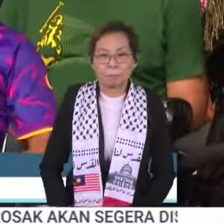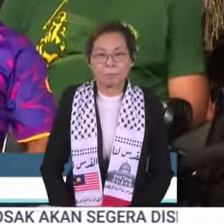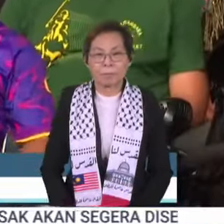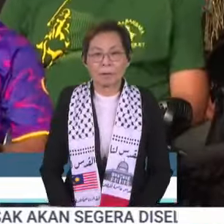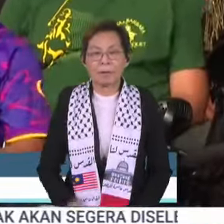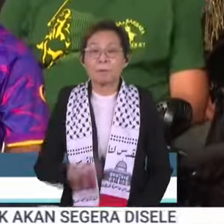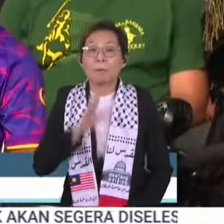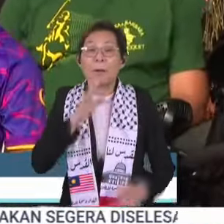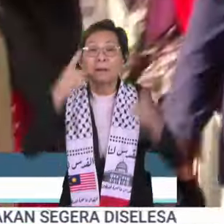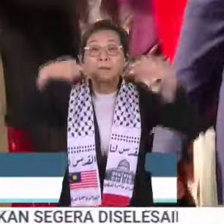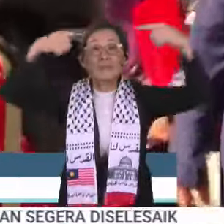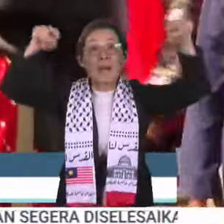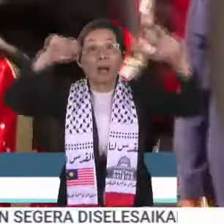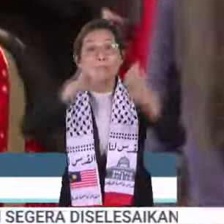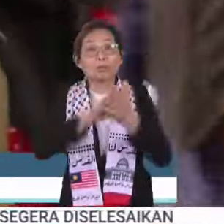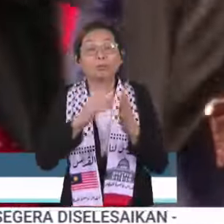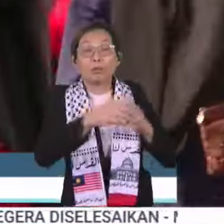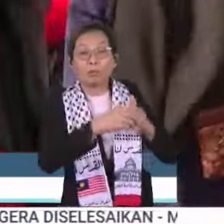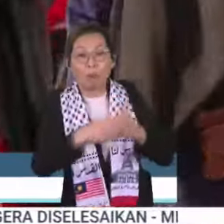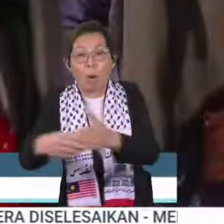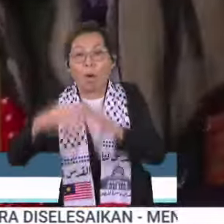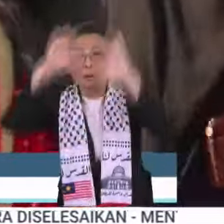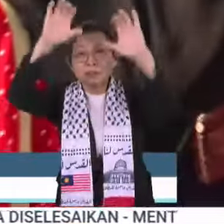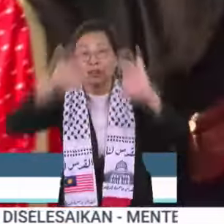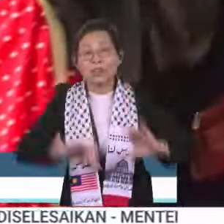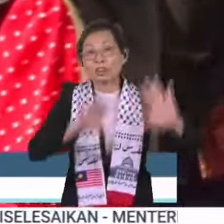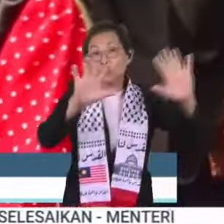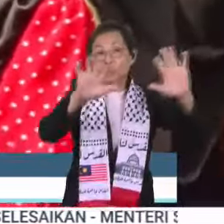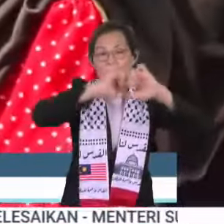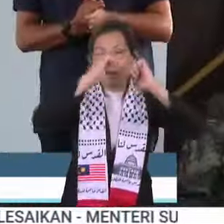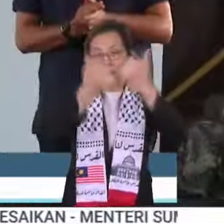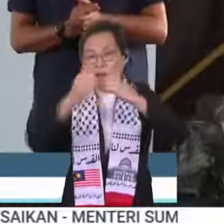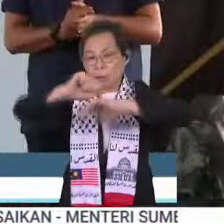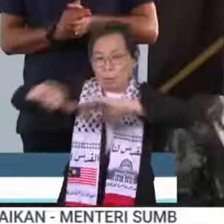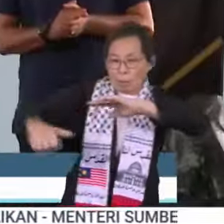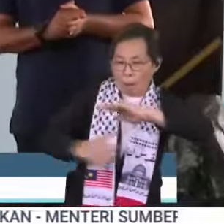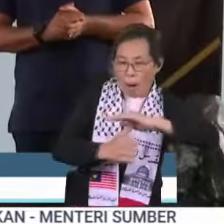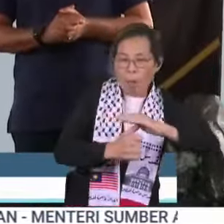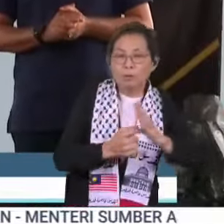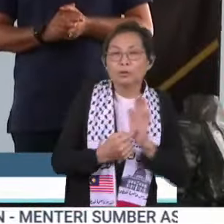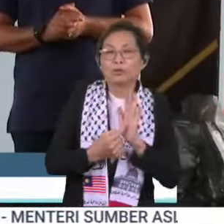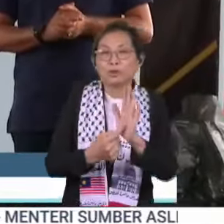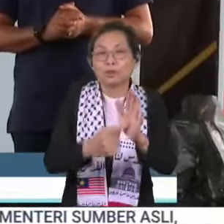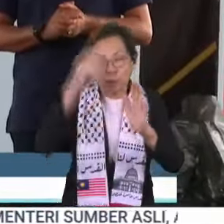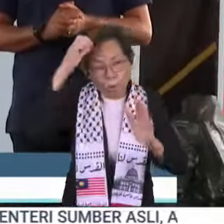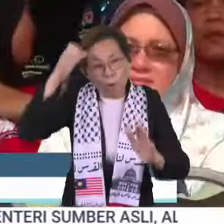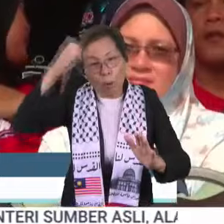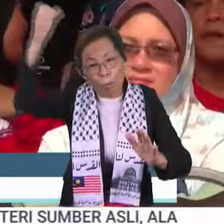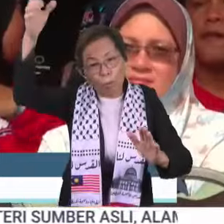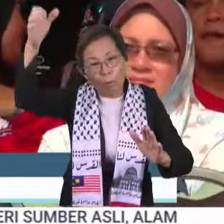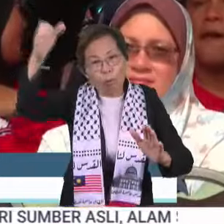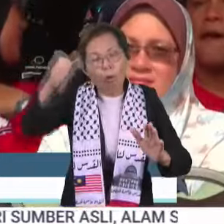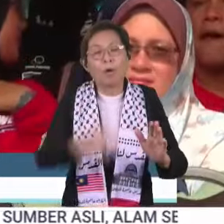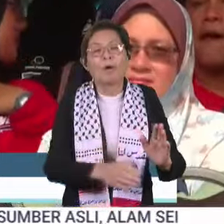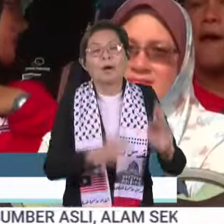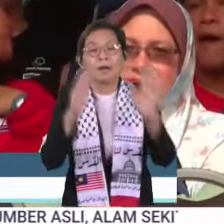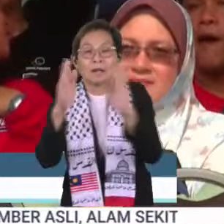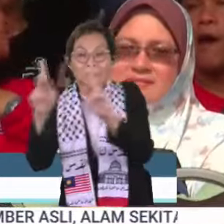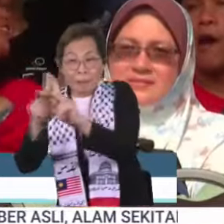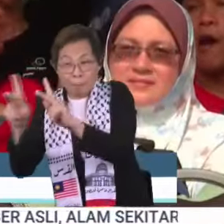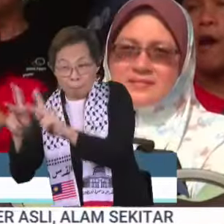menurut beliau kejayaan itu dipacu pendekatan 10 agensi di bawahnya yang mengetengahkan konsep rural